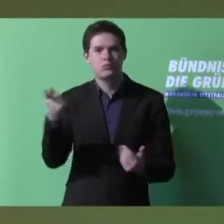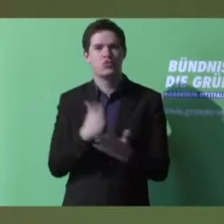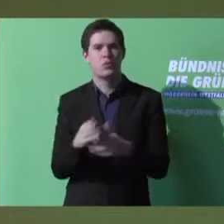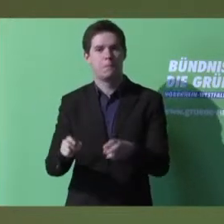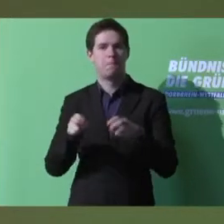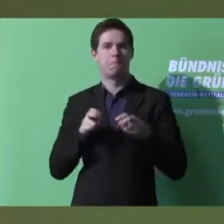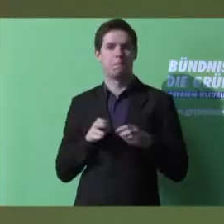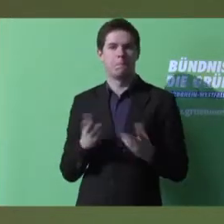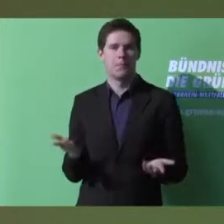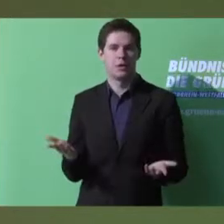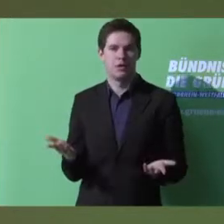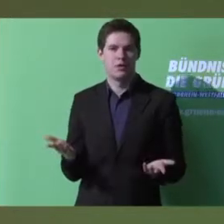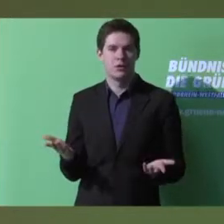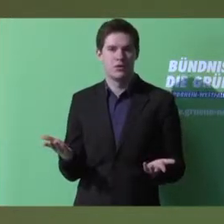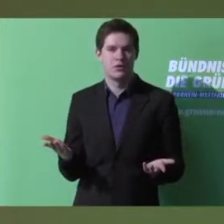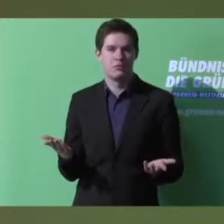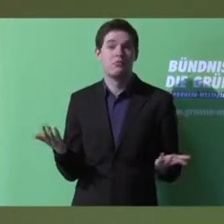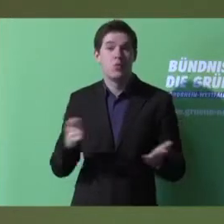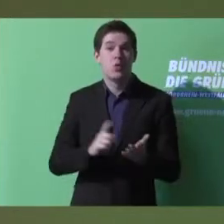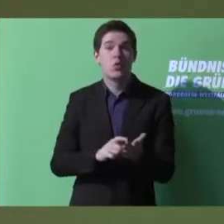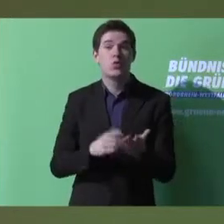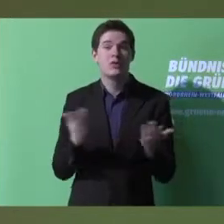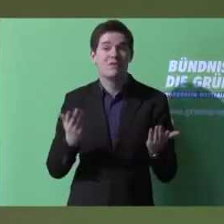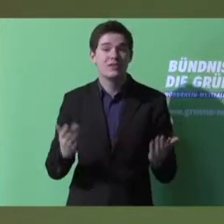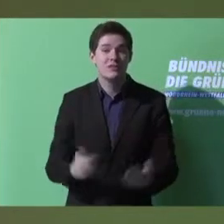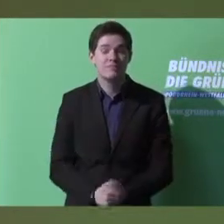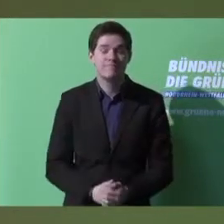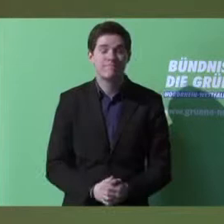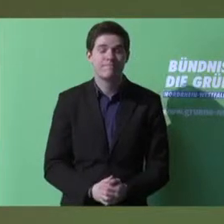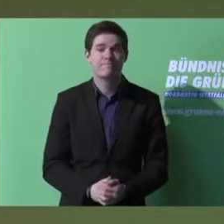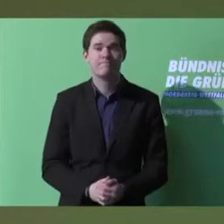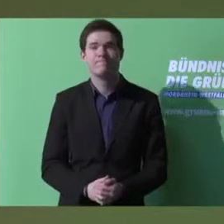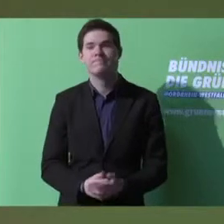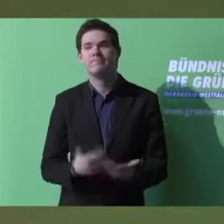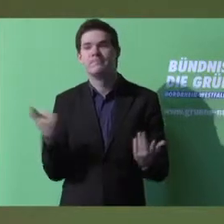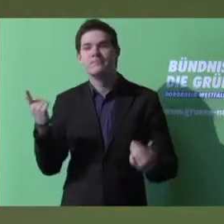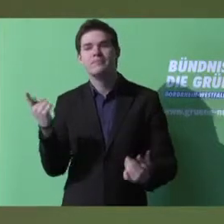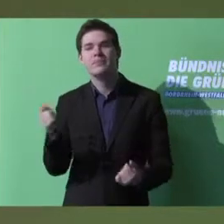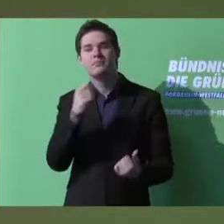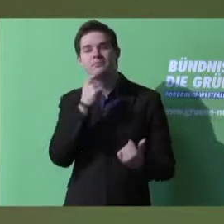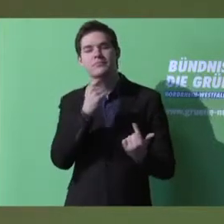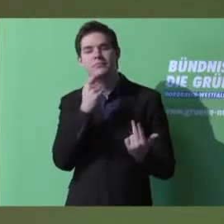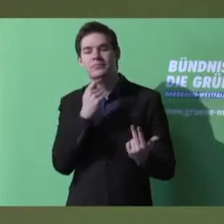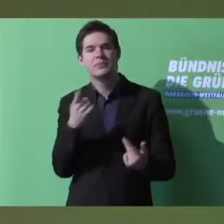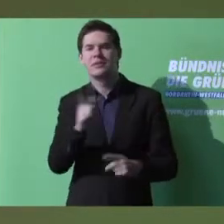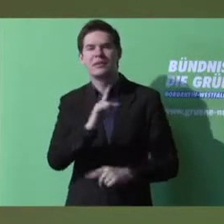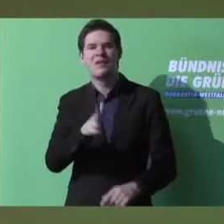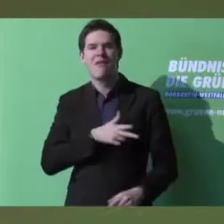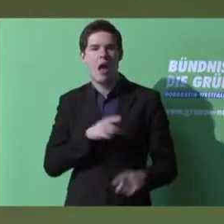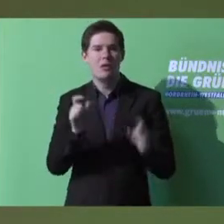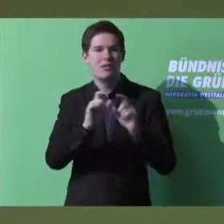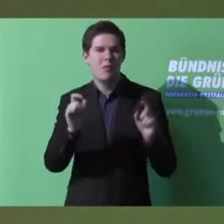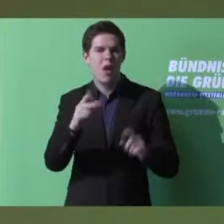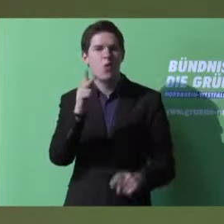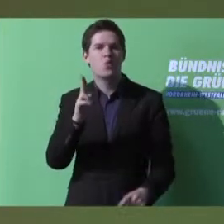zurückgetreten wegen unwahre Auskünfte im Zusammenhang mit Kundus.